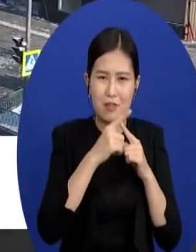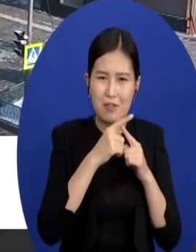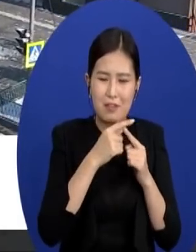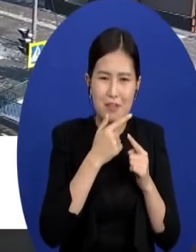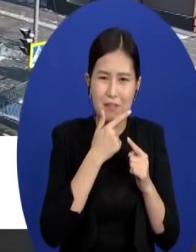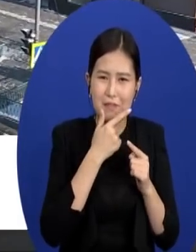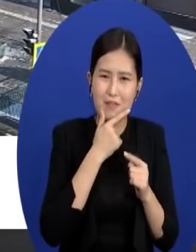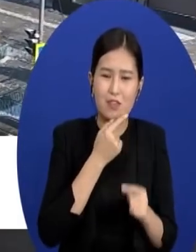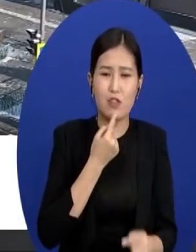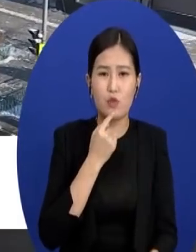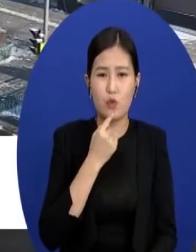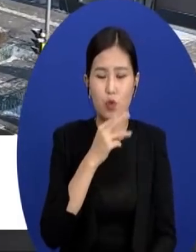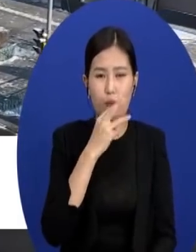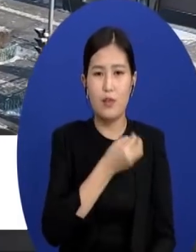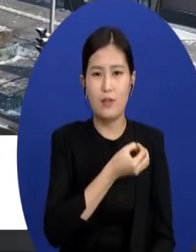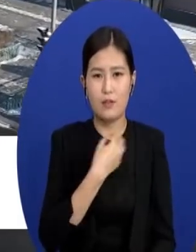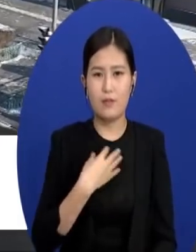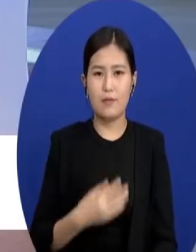байсан юм а.